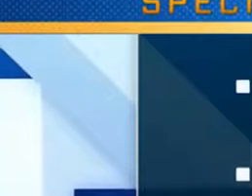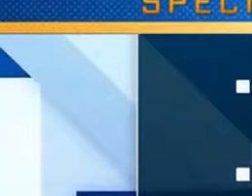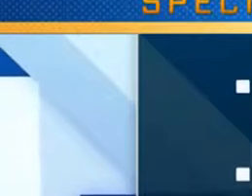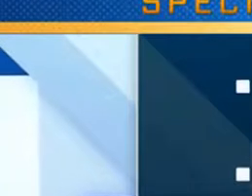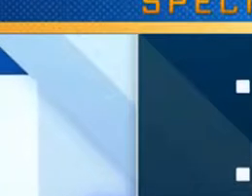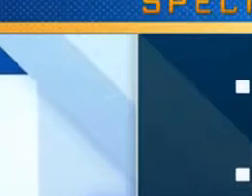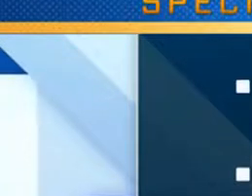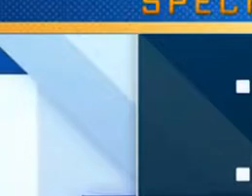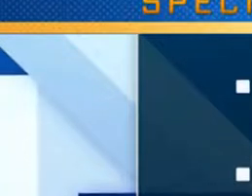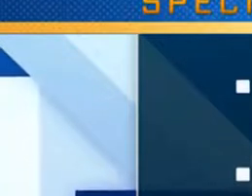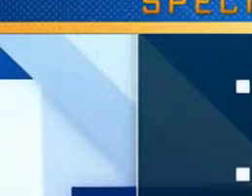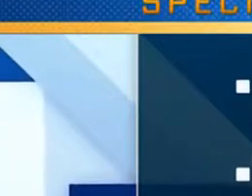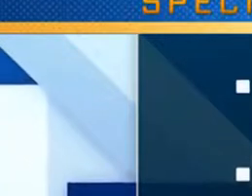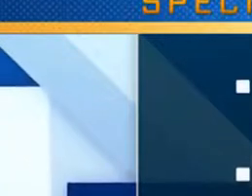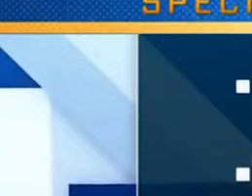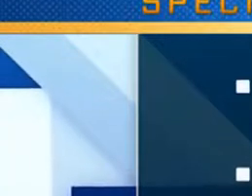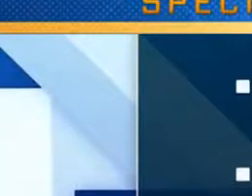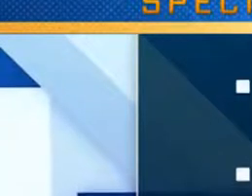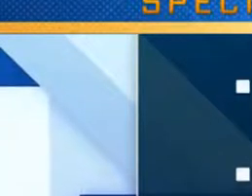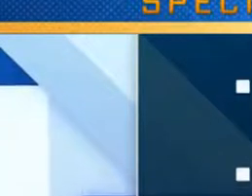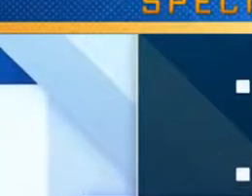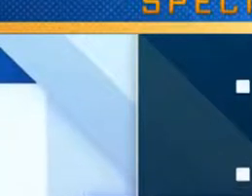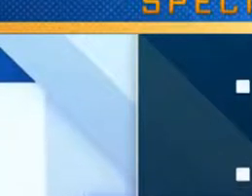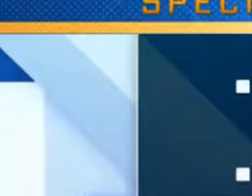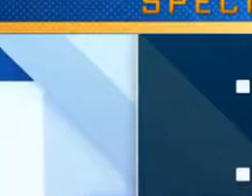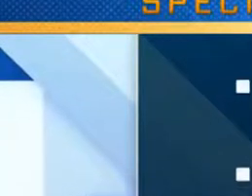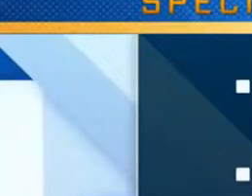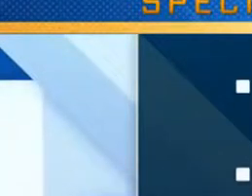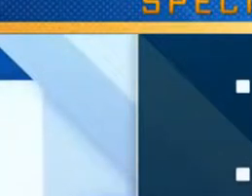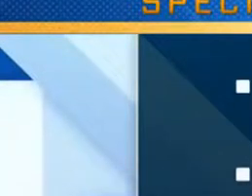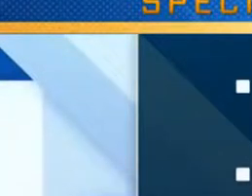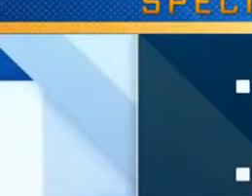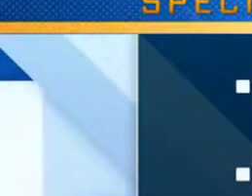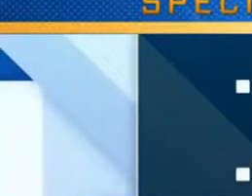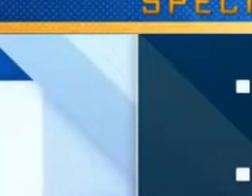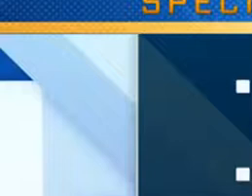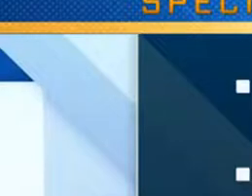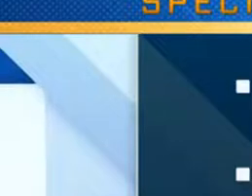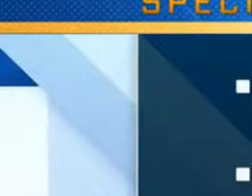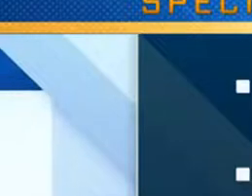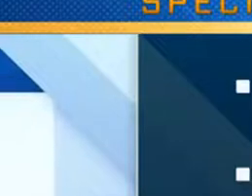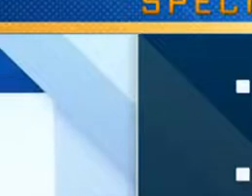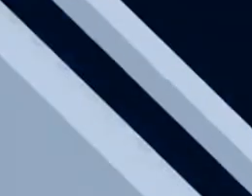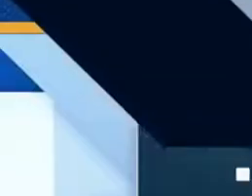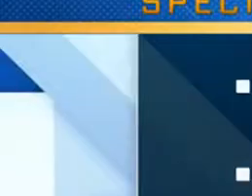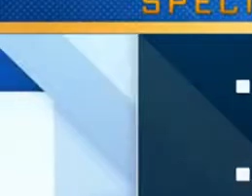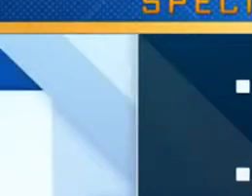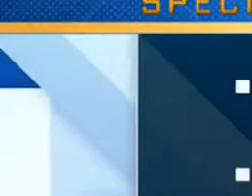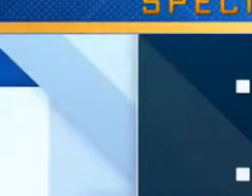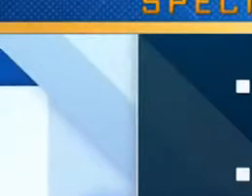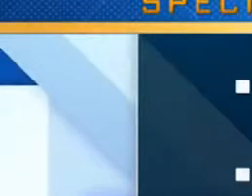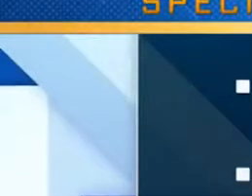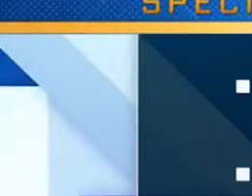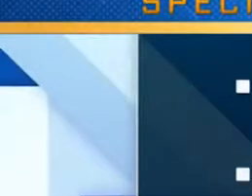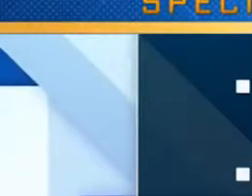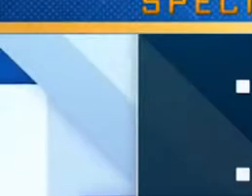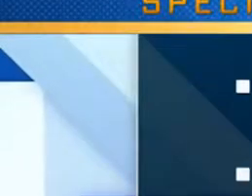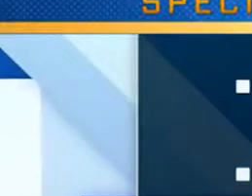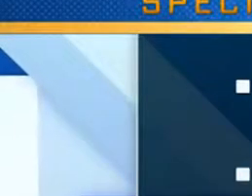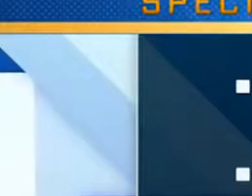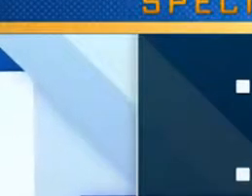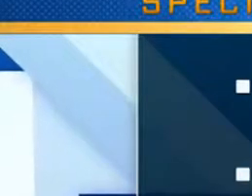and Math Remediation Storytelling Mommy Tech Talks Klases sa